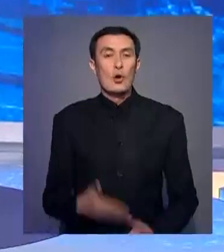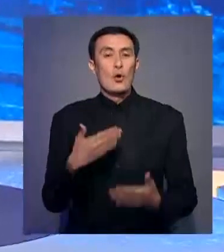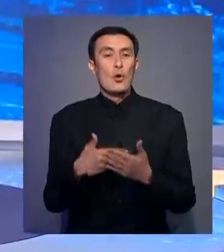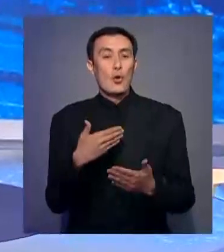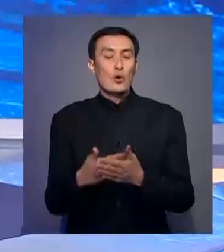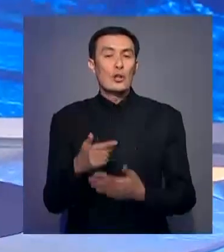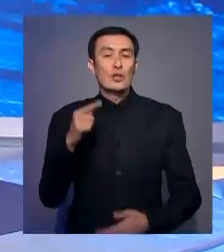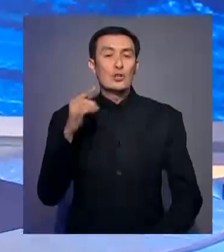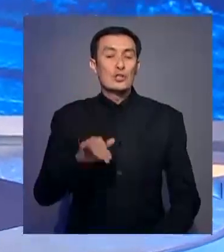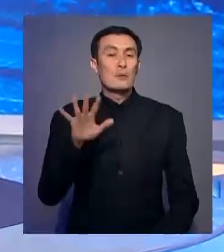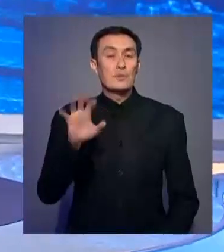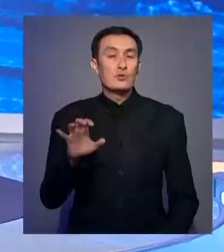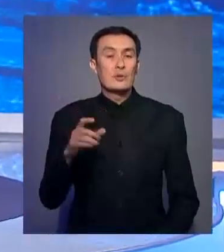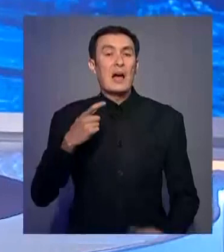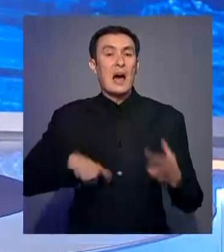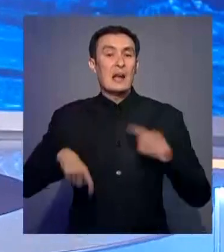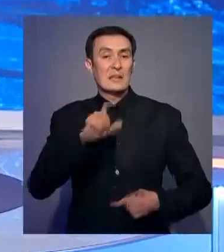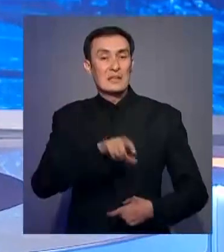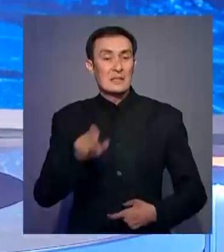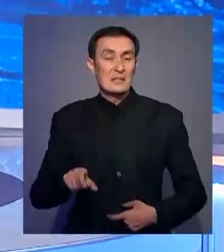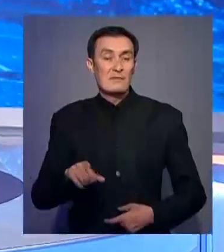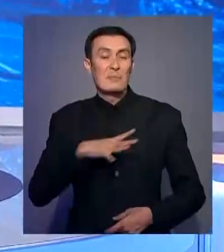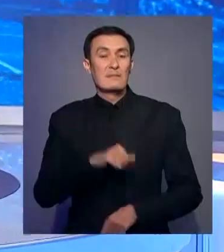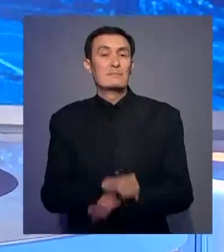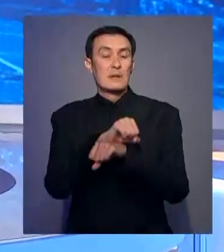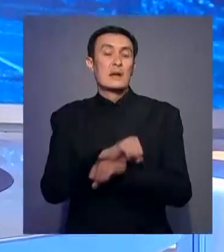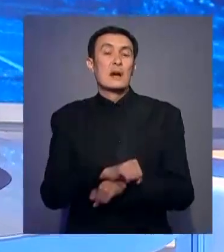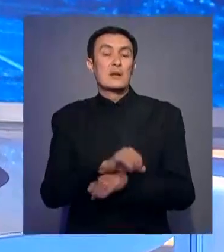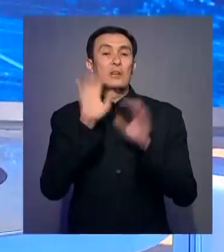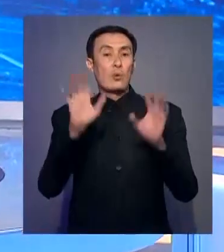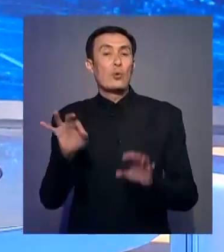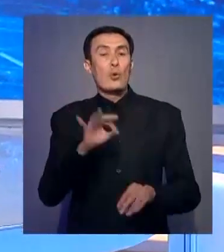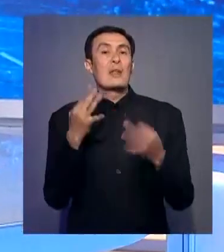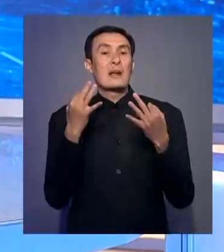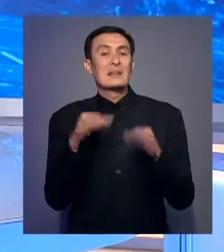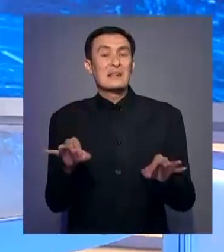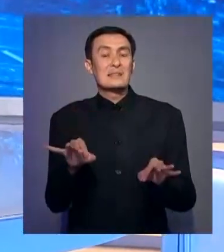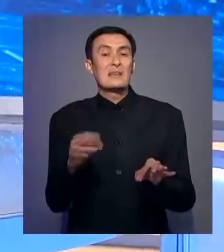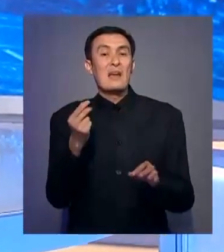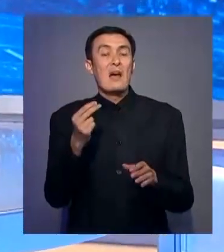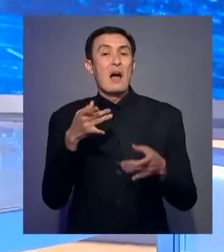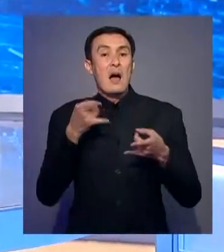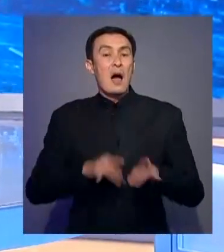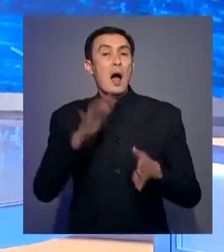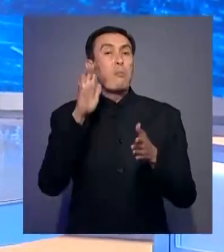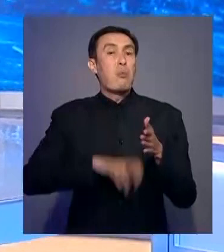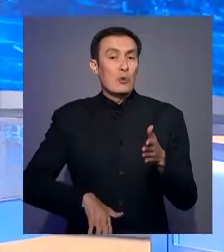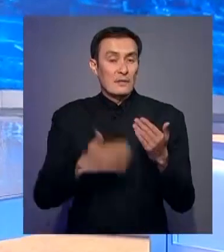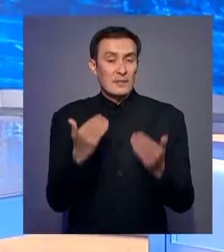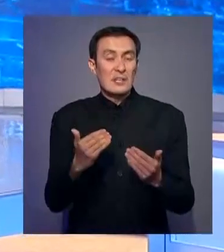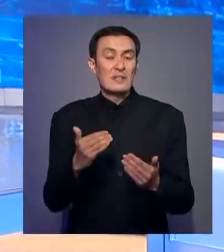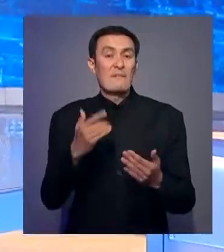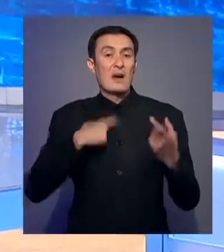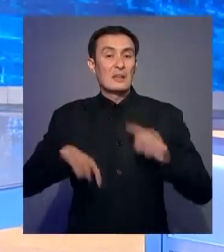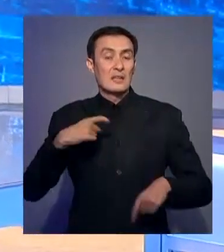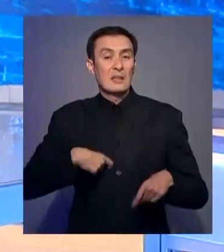Около 1500 аргентинцев вышли на улицы Буэнос-Айреса в знак протеста закона о легализации абортов в стране. Сейчас в